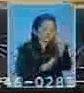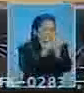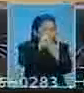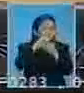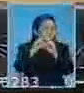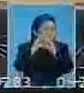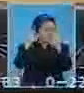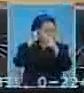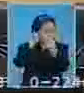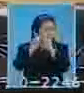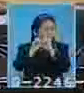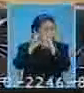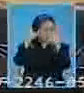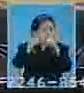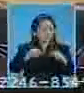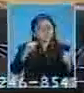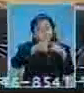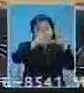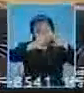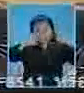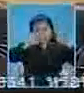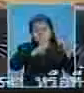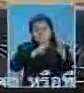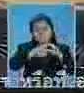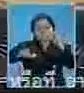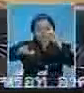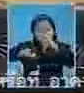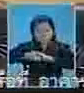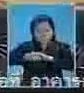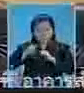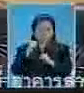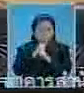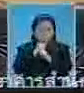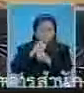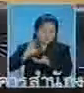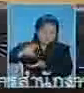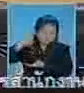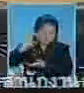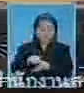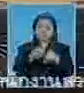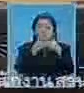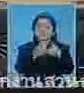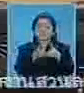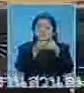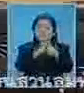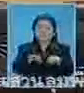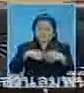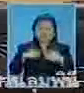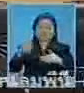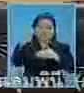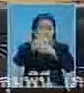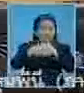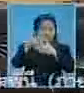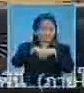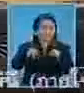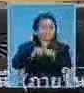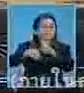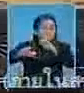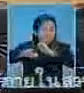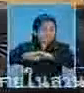จนเช่นเดียวกันบทบาทของเราในการร่วมลงทุนในท่าเรือน้ำลึกที่ถวายเรื่องของการเชื่อมโยงเส้นทางรถไฟที่ผมได้กล่าวถึงเมื่อสัก